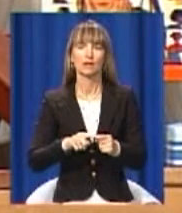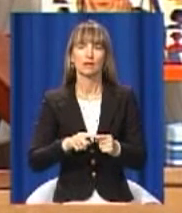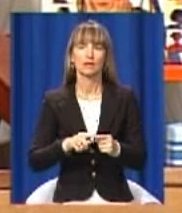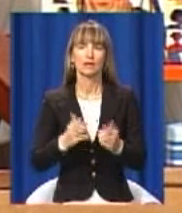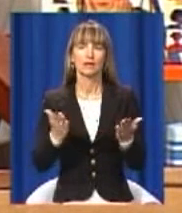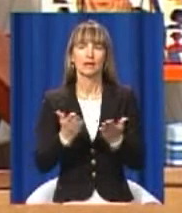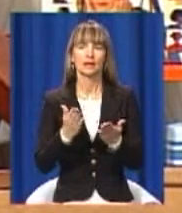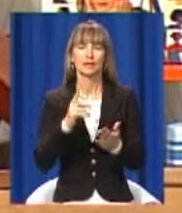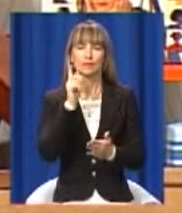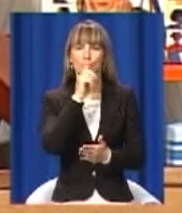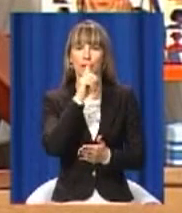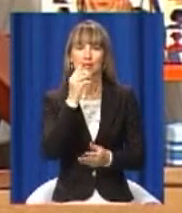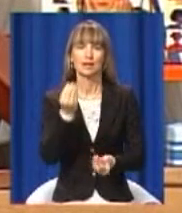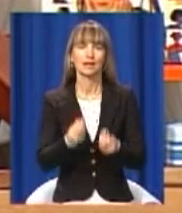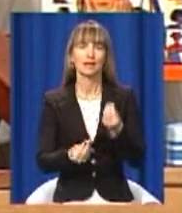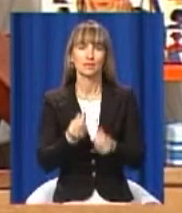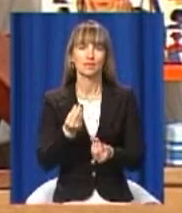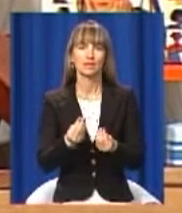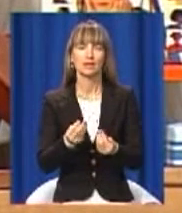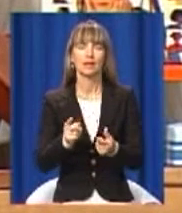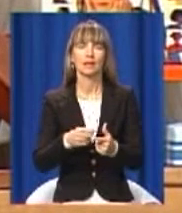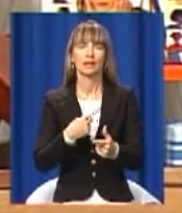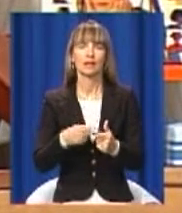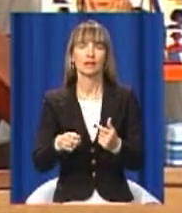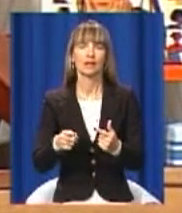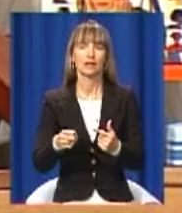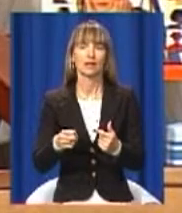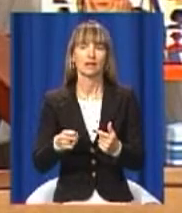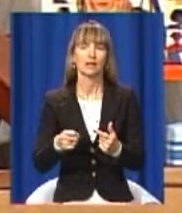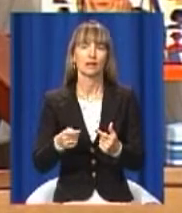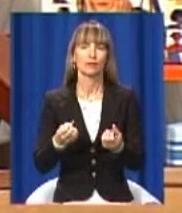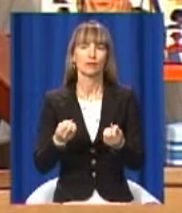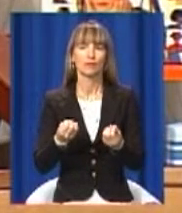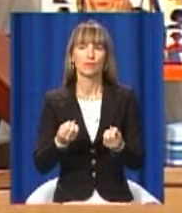якісь маленькі іграшки чи просто засоби